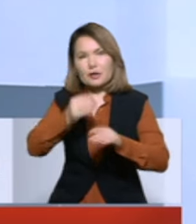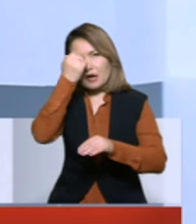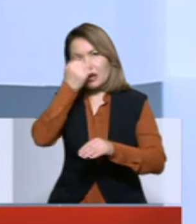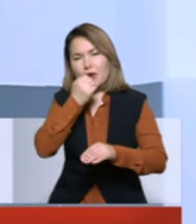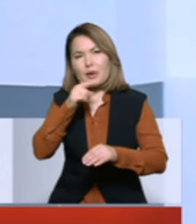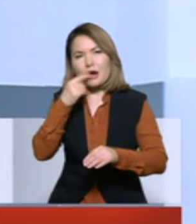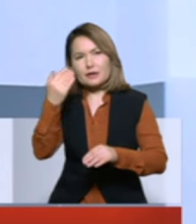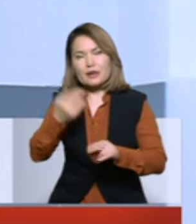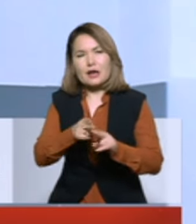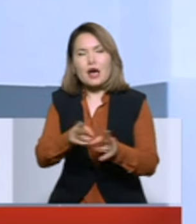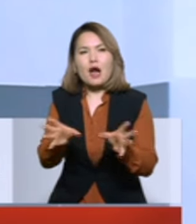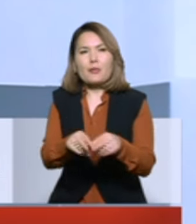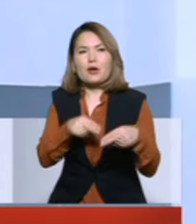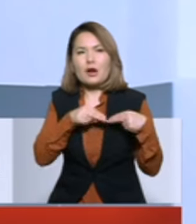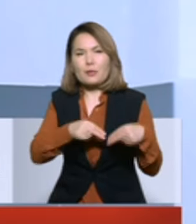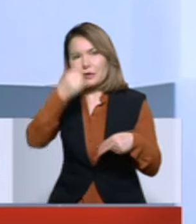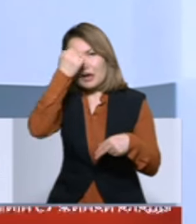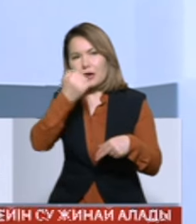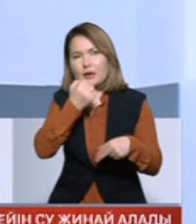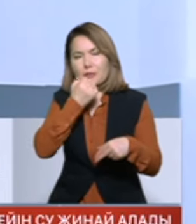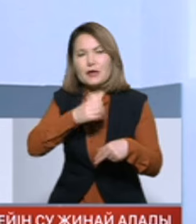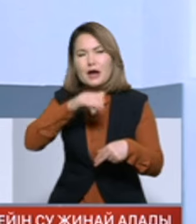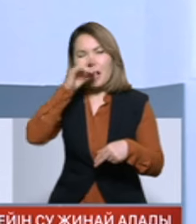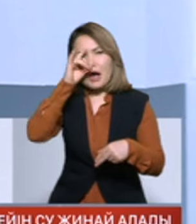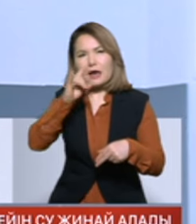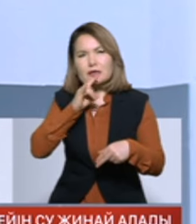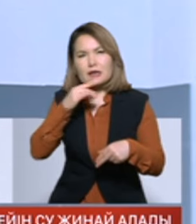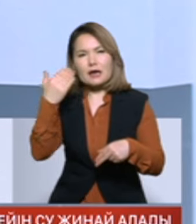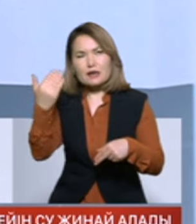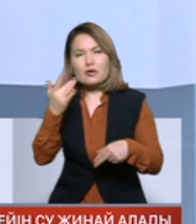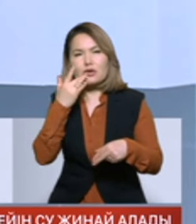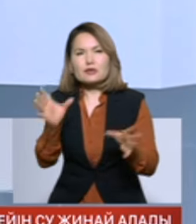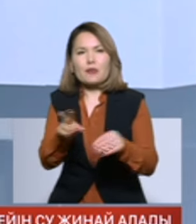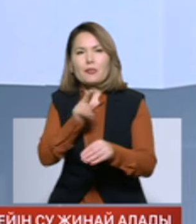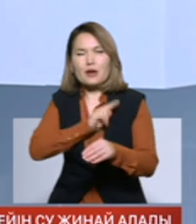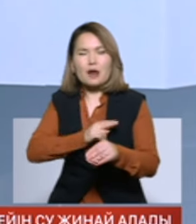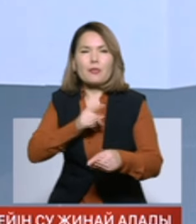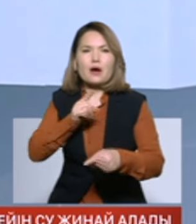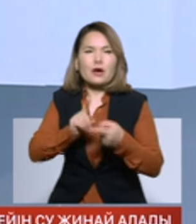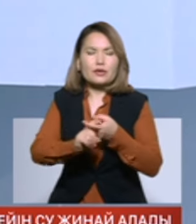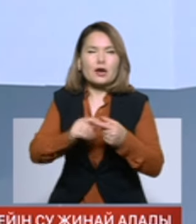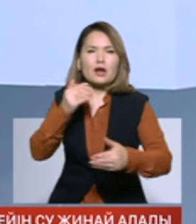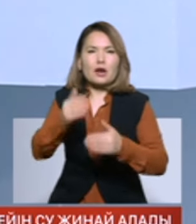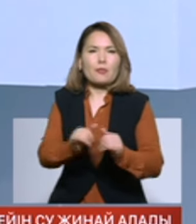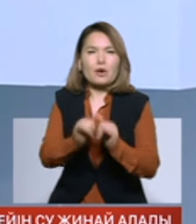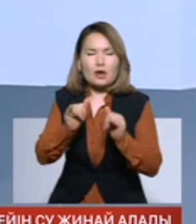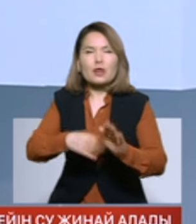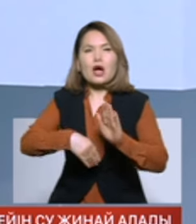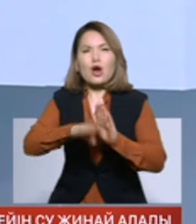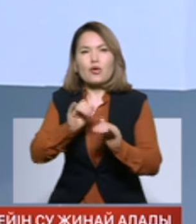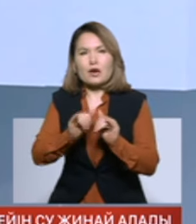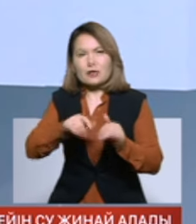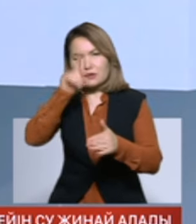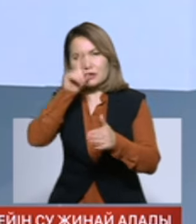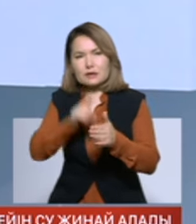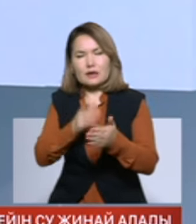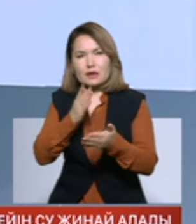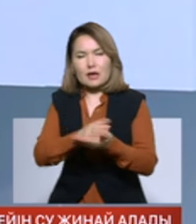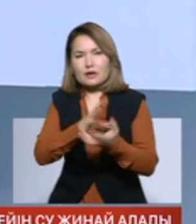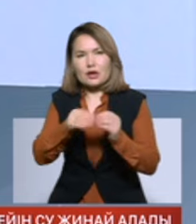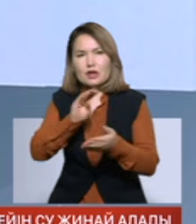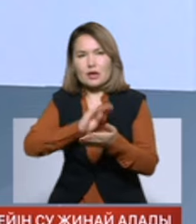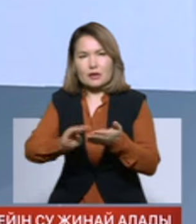өтемін. Бірлескен күш-жігеріміздің арқасында елдеріміздің сан қырлы байланыстары болашақта одан әрі нығая түсетініне сенімдімін